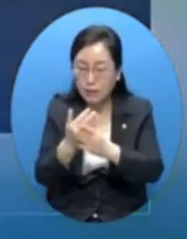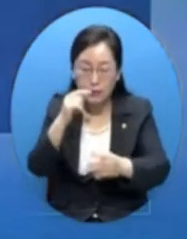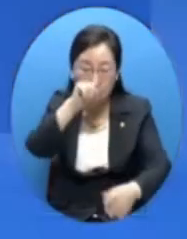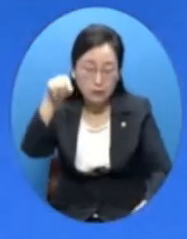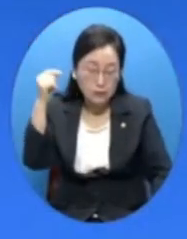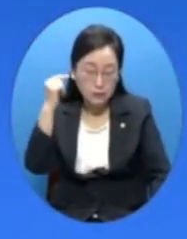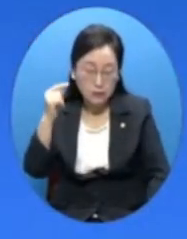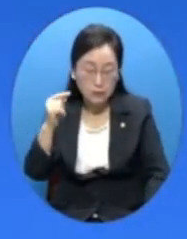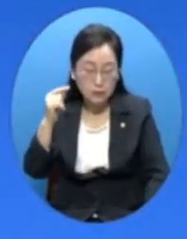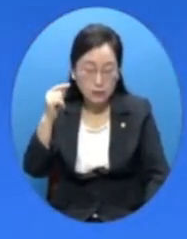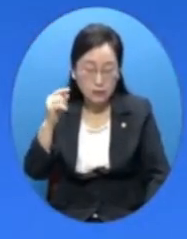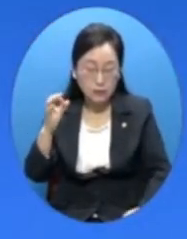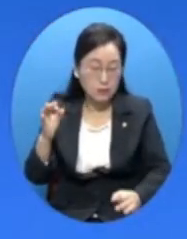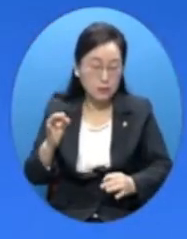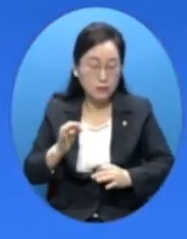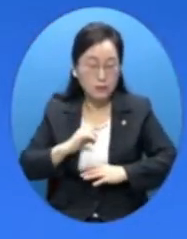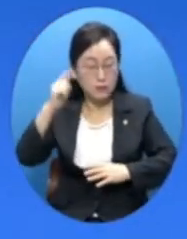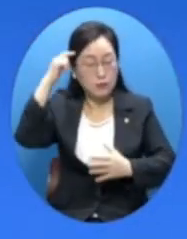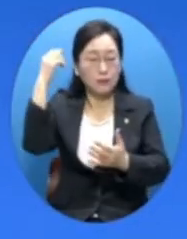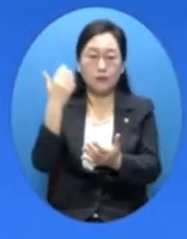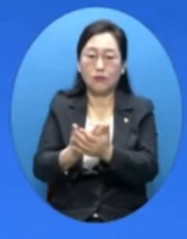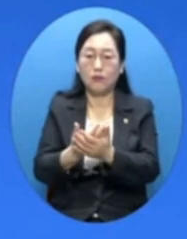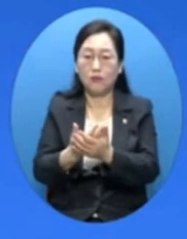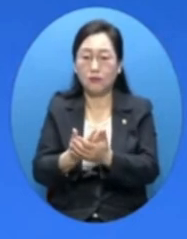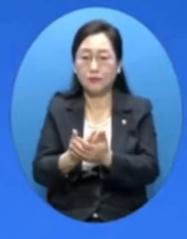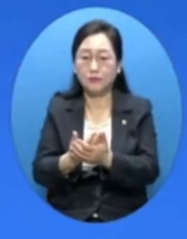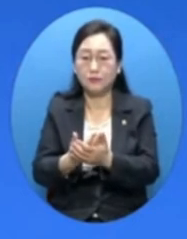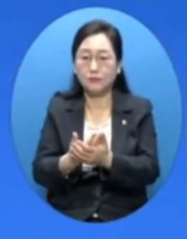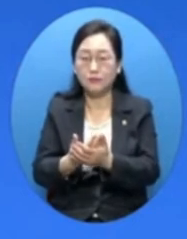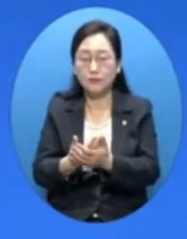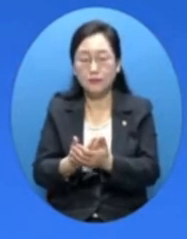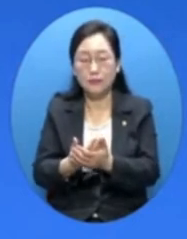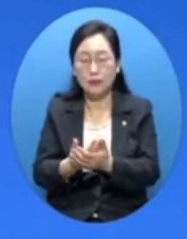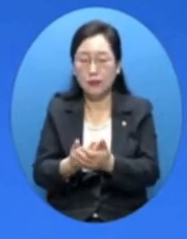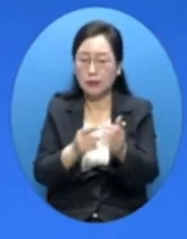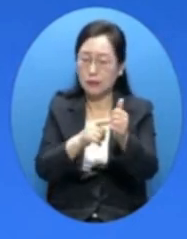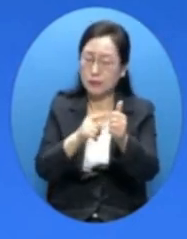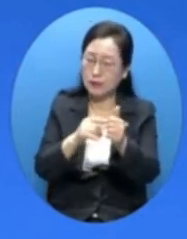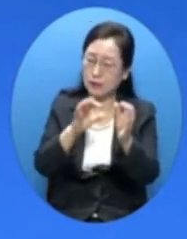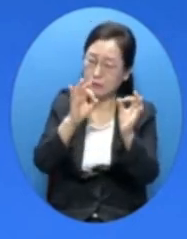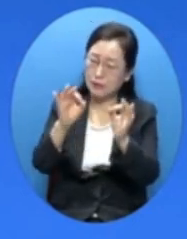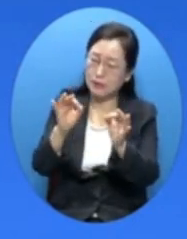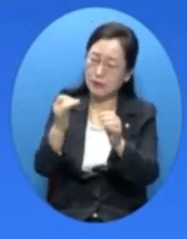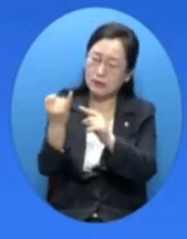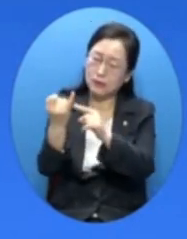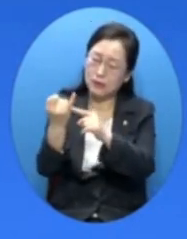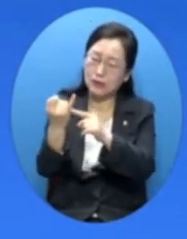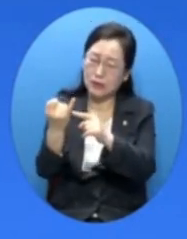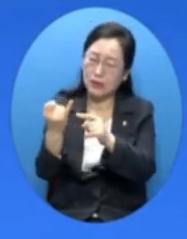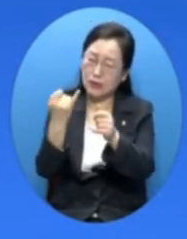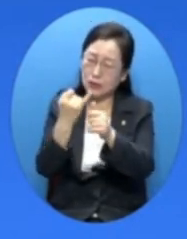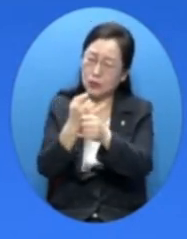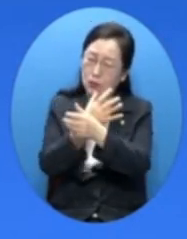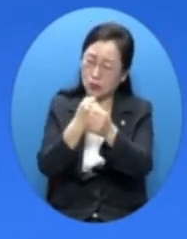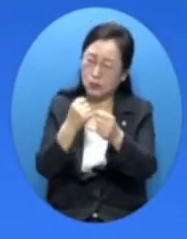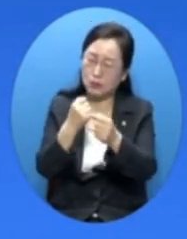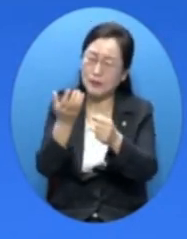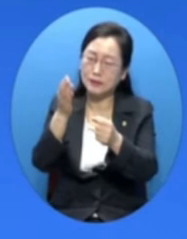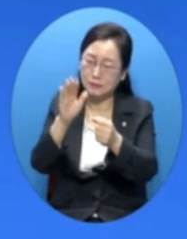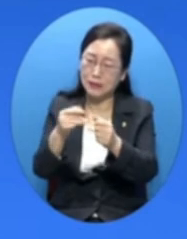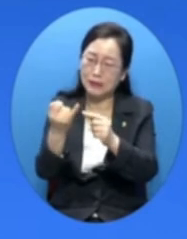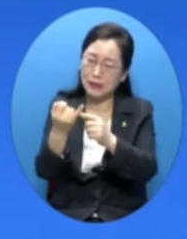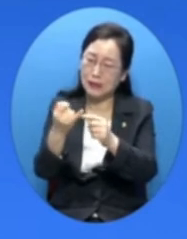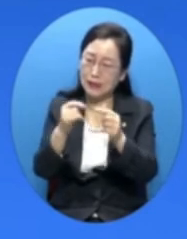얼마나 놀랐을지 모릅니다. 그런데 본인은 걱정하기를 이제 이렇게 된 엉망진창이 된 나를 계속 사랑하고 나 이렇게 있어줄 것인가.